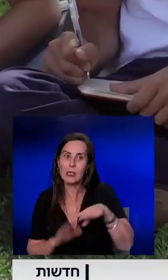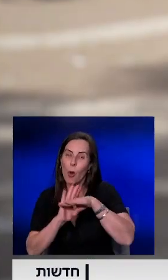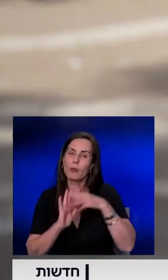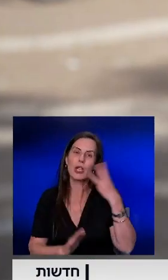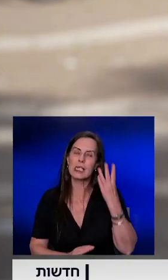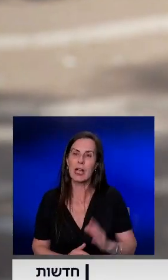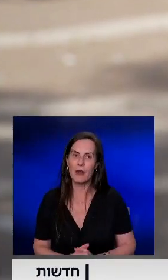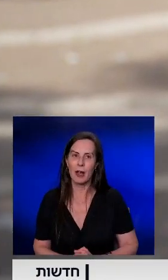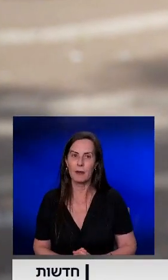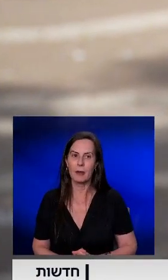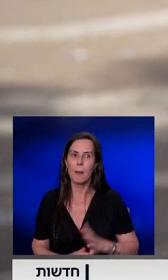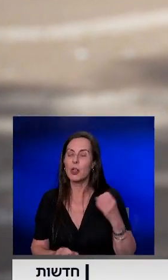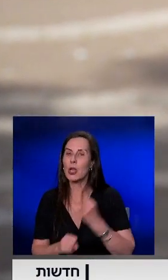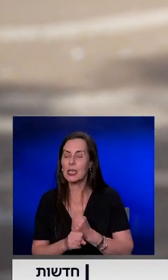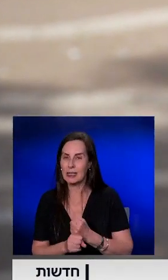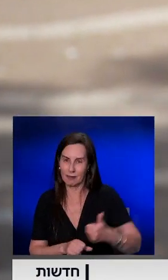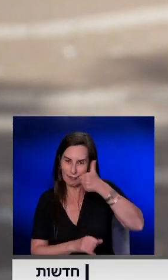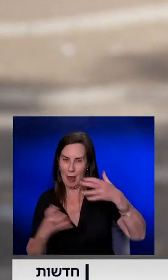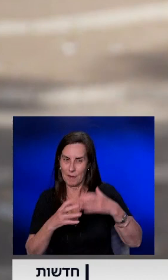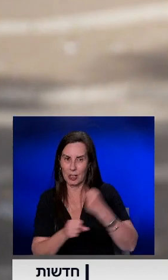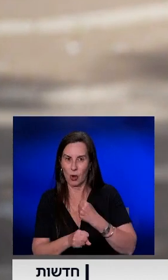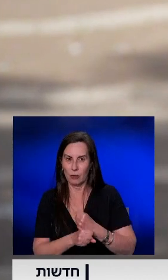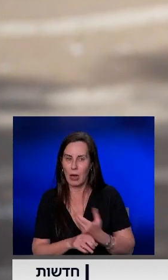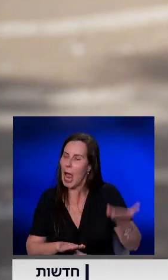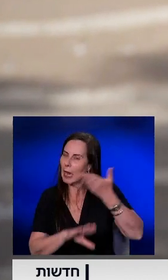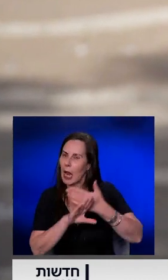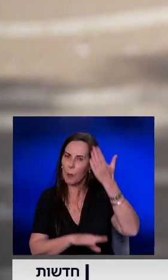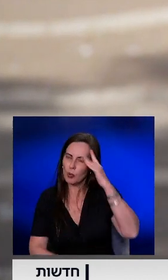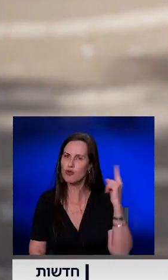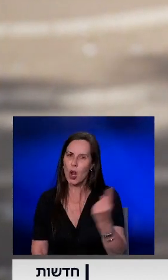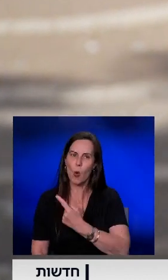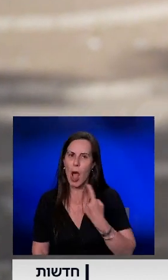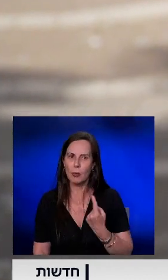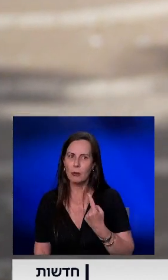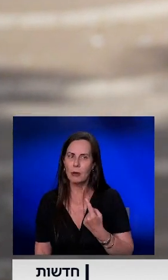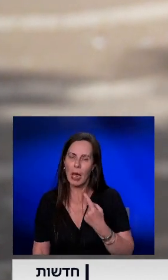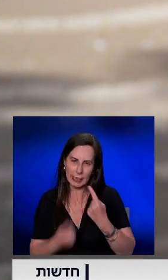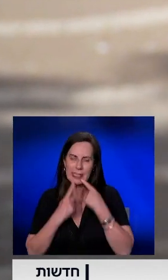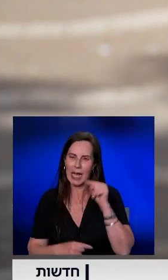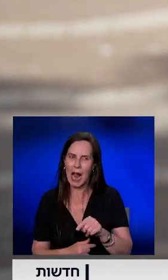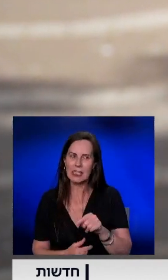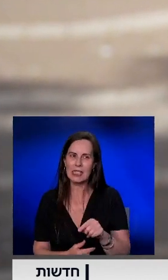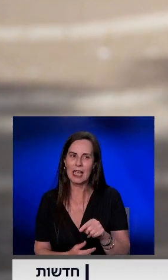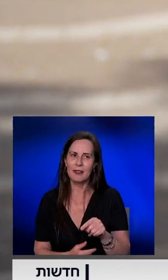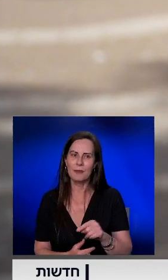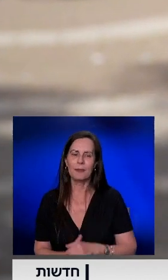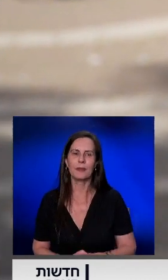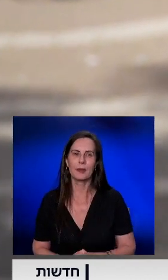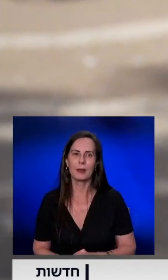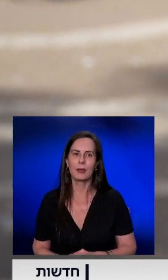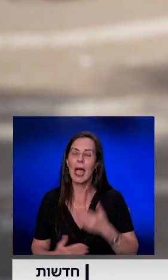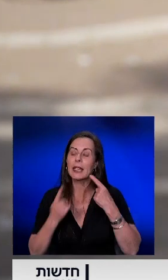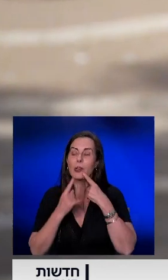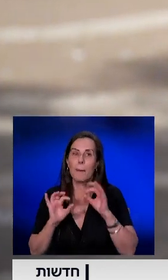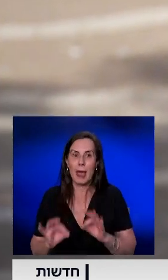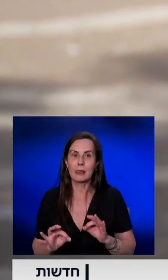השפה. מה שעשתה מרב מיכאלי, העלתה לתודעה של כולנו, בכלל את הדיון הזה. את הדיון